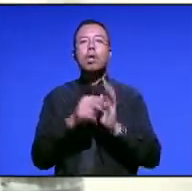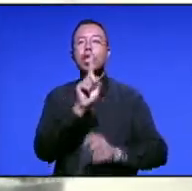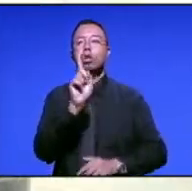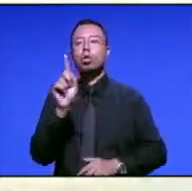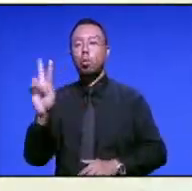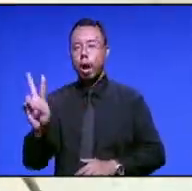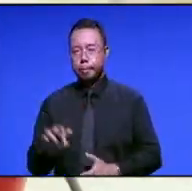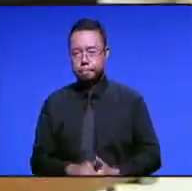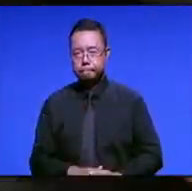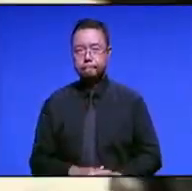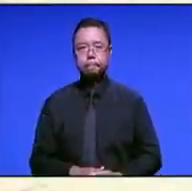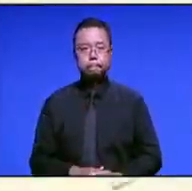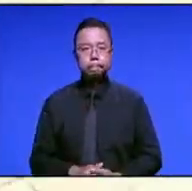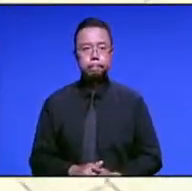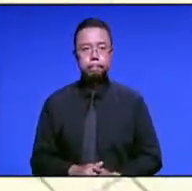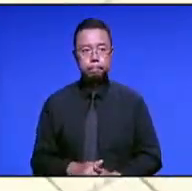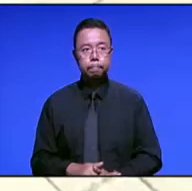112.